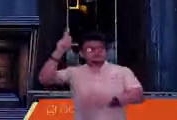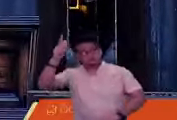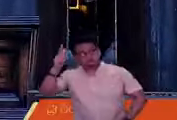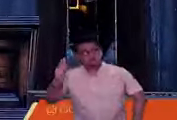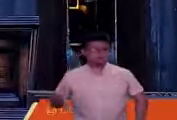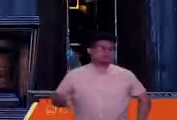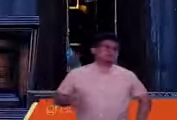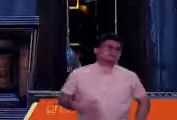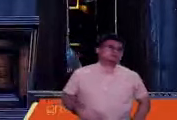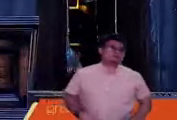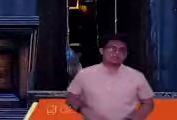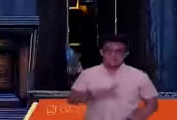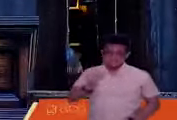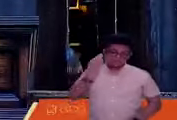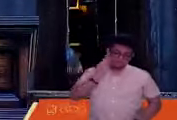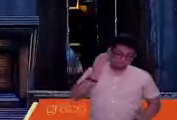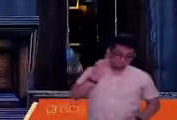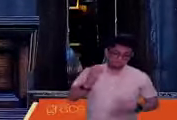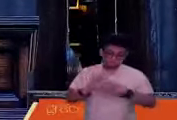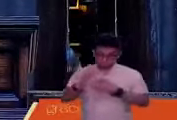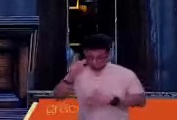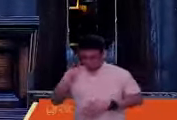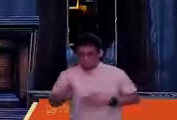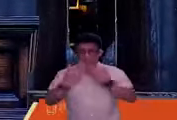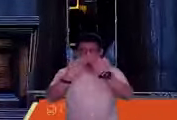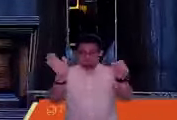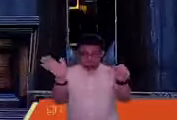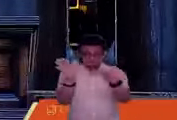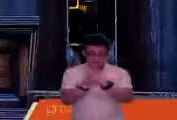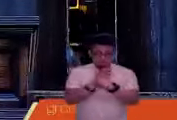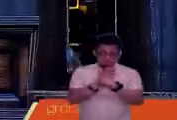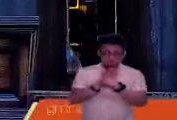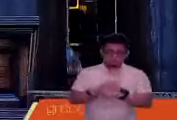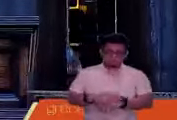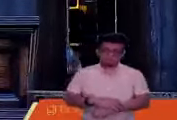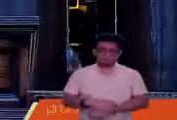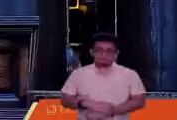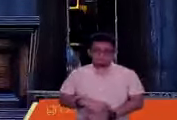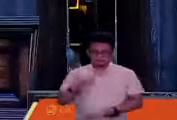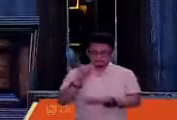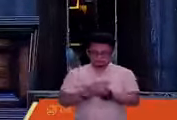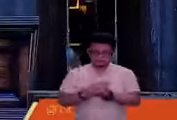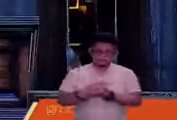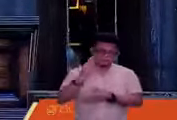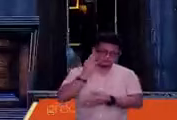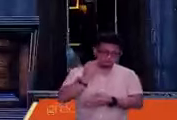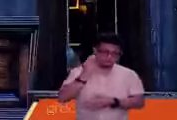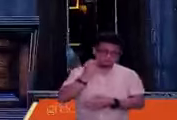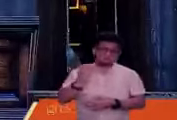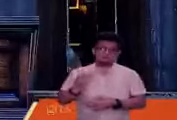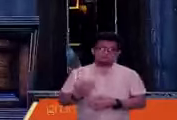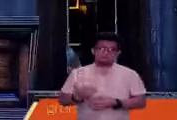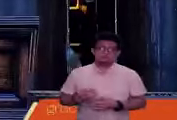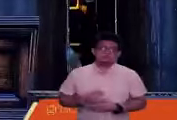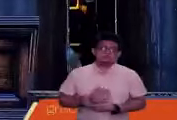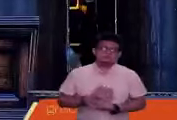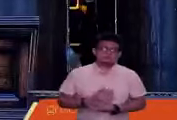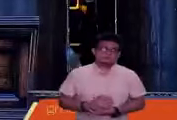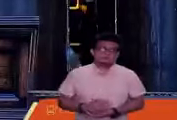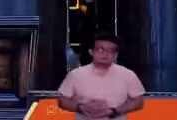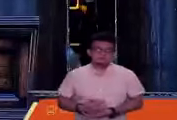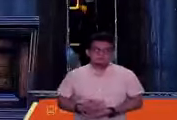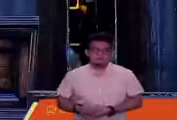mga kaigsunan. Salamat sa Ginoo nga ang Ginoo mao ang nagpa-experience ka nako sa iyang himaya o sa iyang kaayo